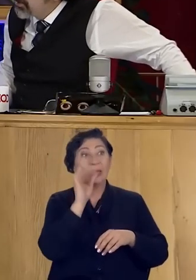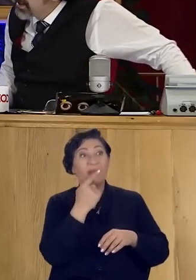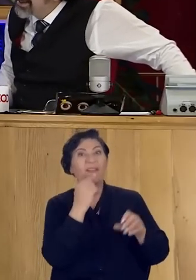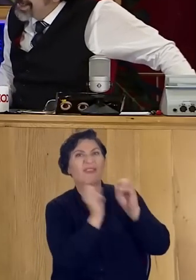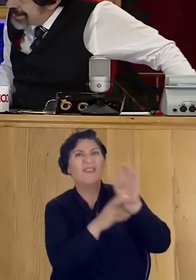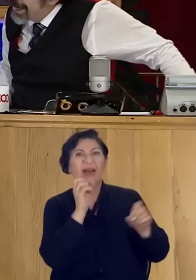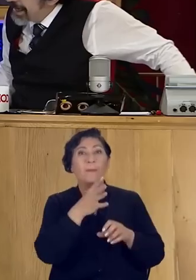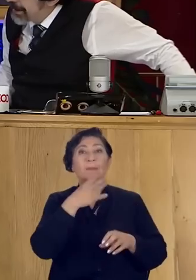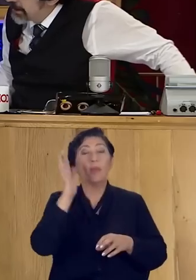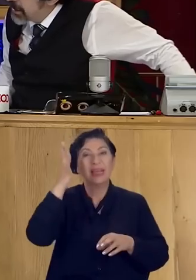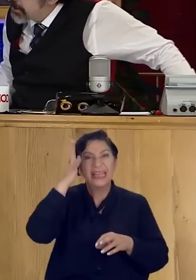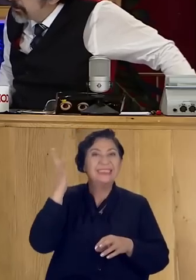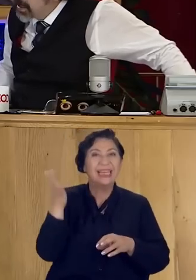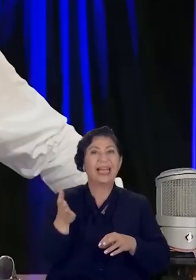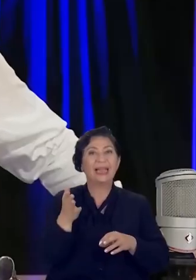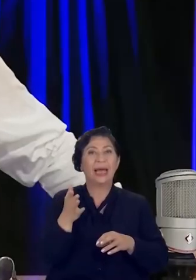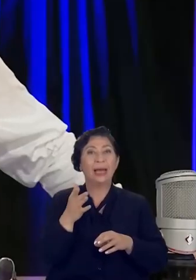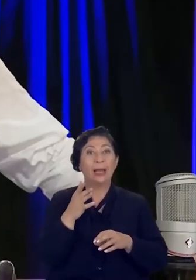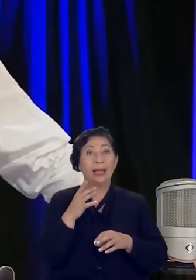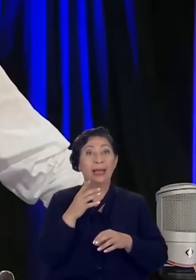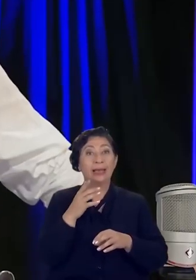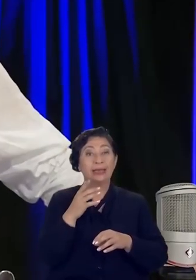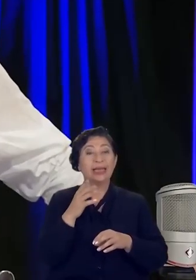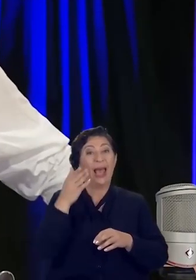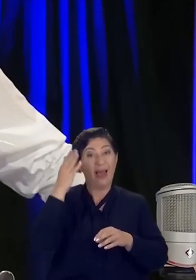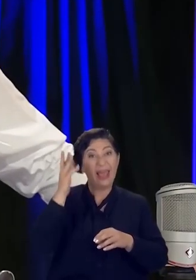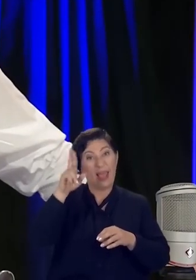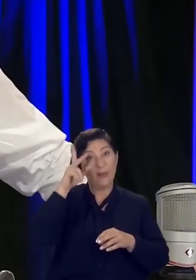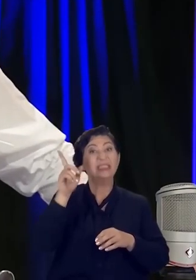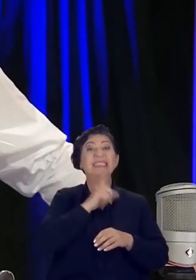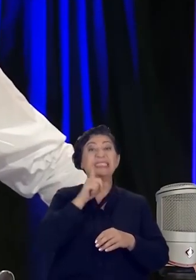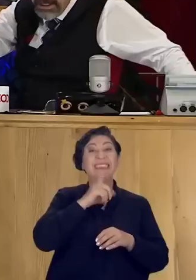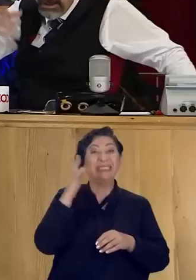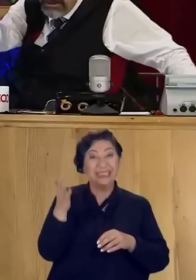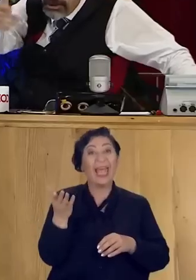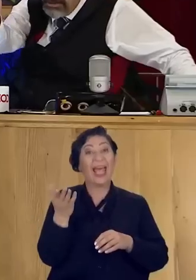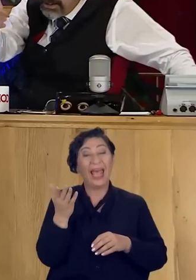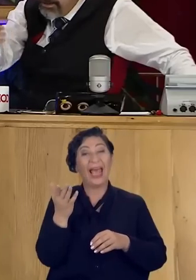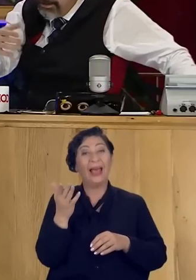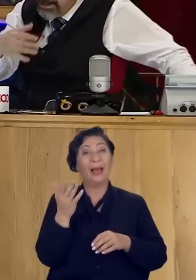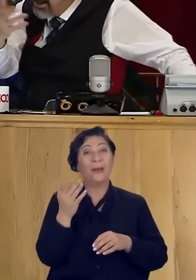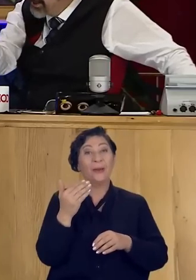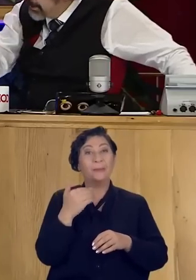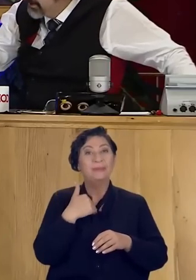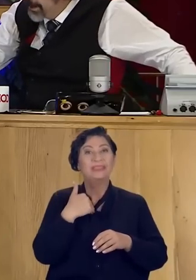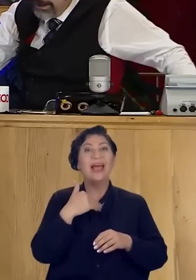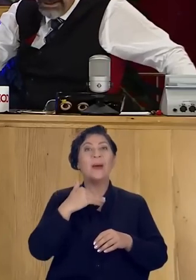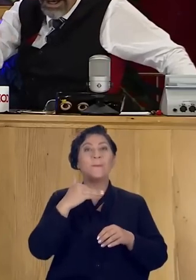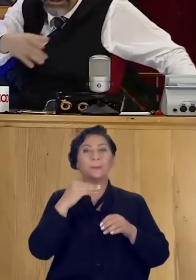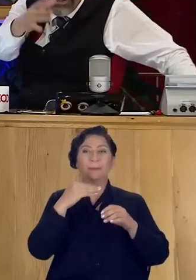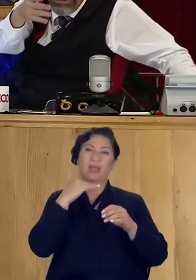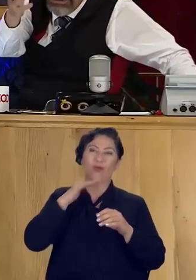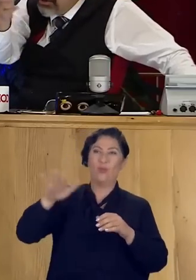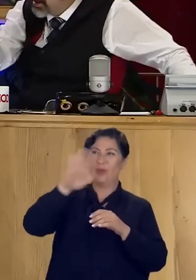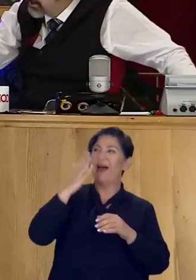ettiklerini bilmiyorlar. Geri zekalılar. Bak şimdi elin İngiliz'i de, yani şimdi bizde bir batı hayranlığı vardır